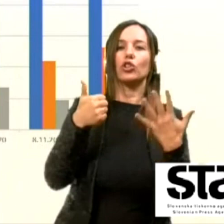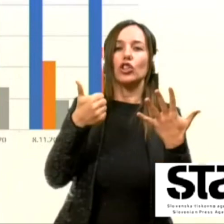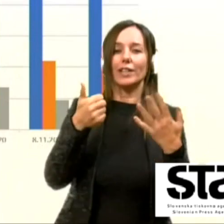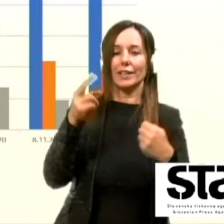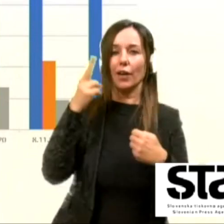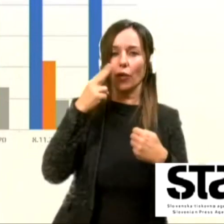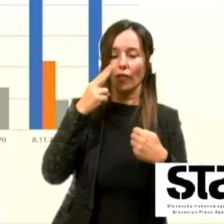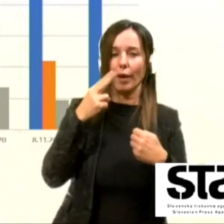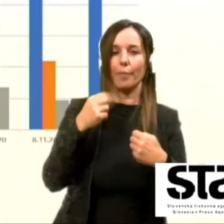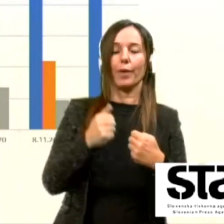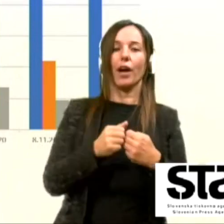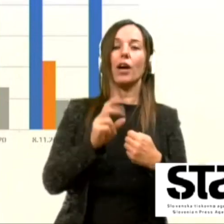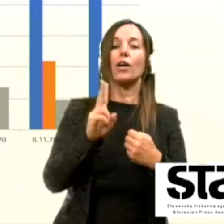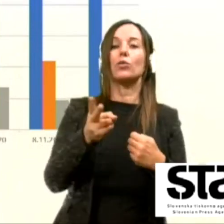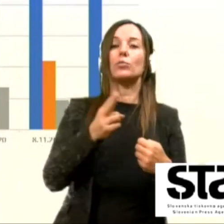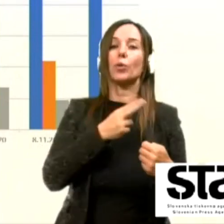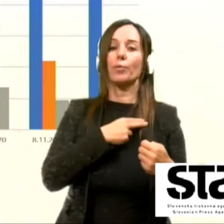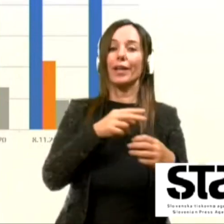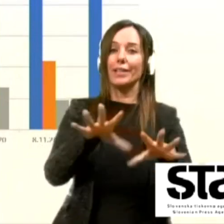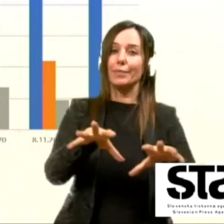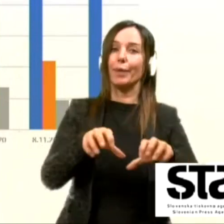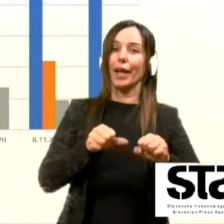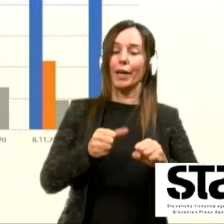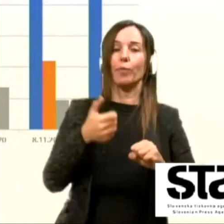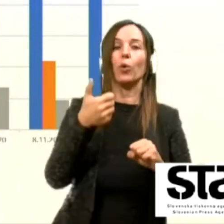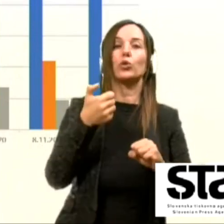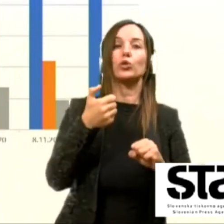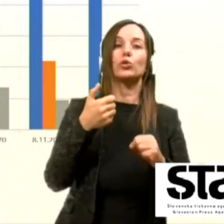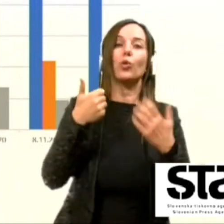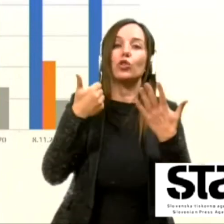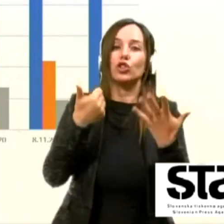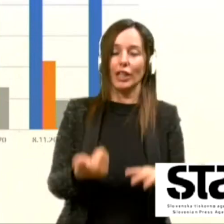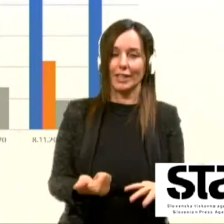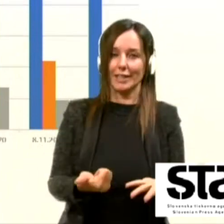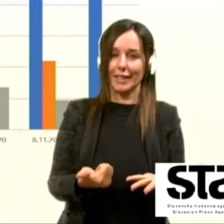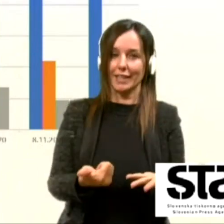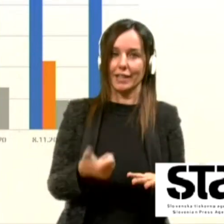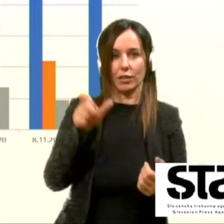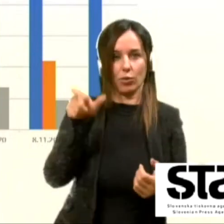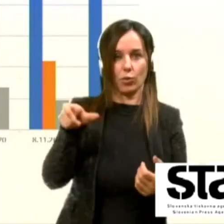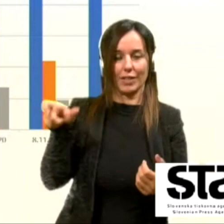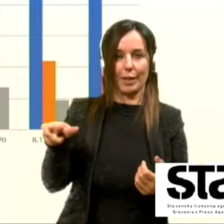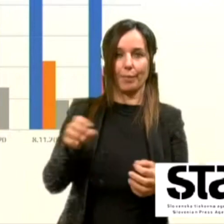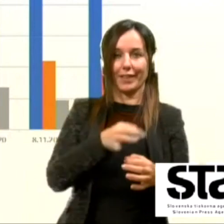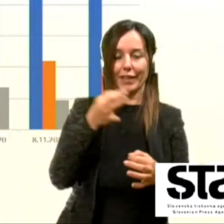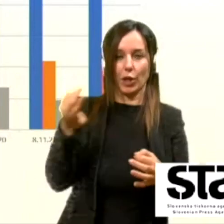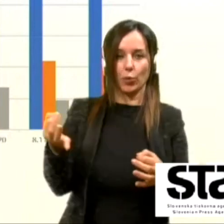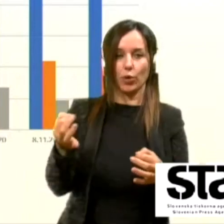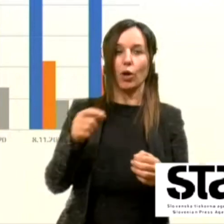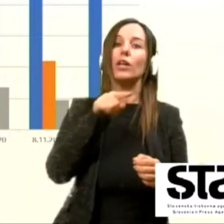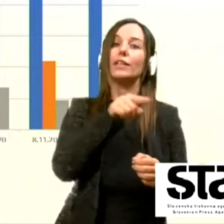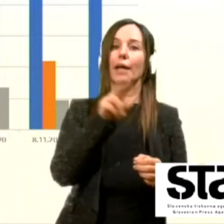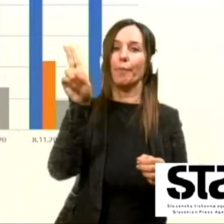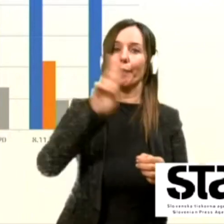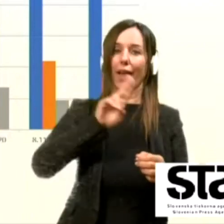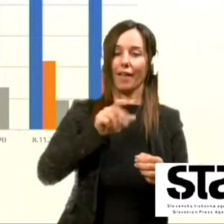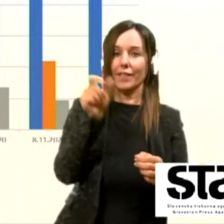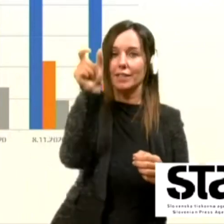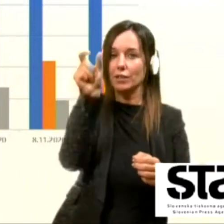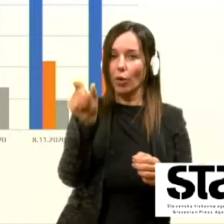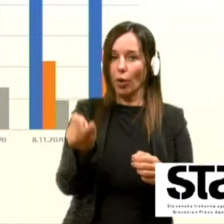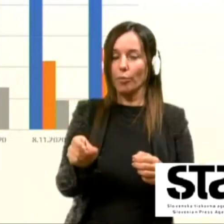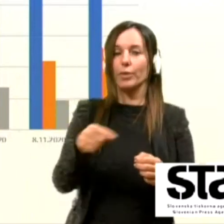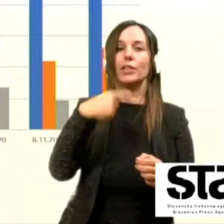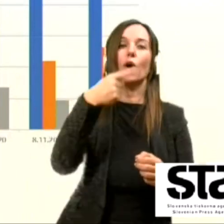6.11., ko smo imeli sprejemov kar 160. Ta plavi, modri stolpec govori